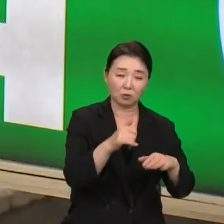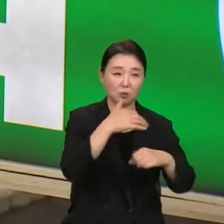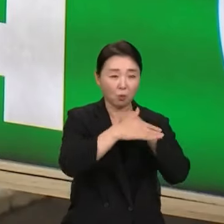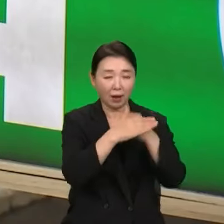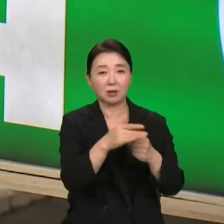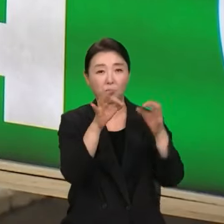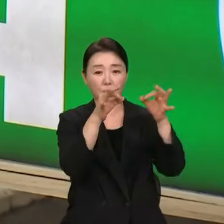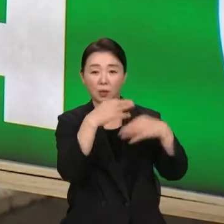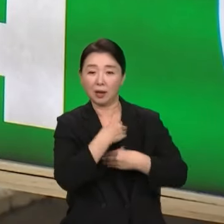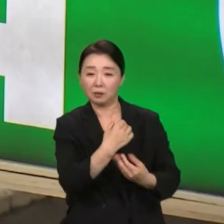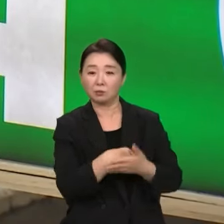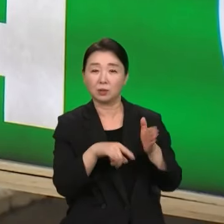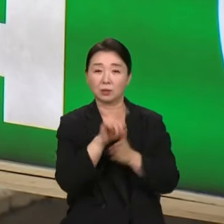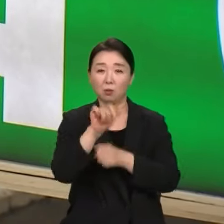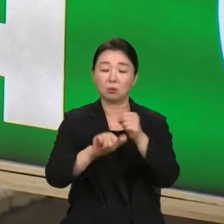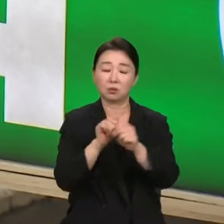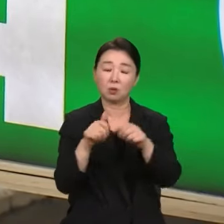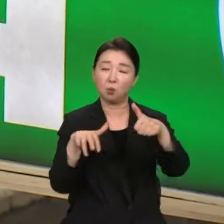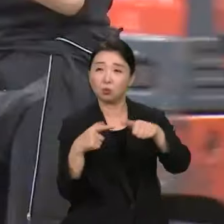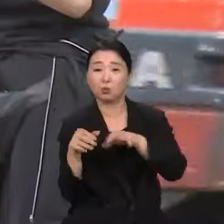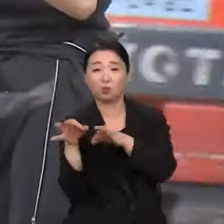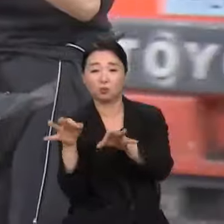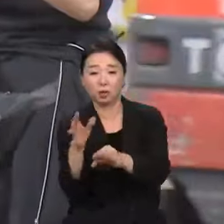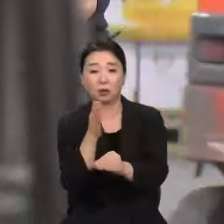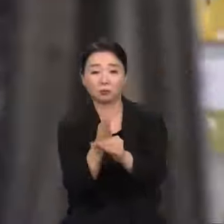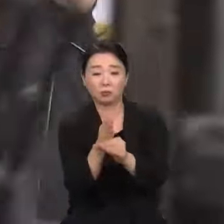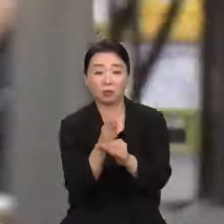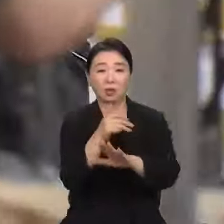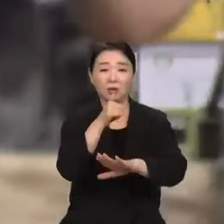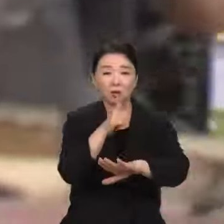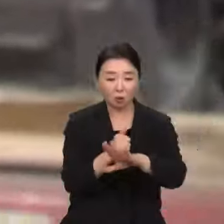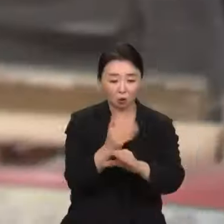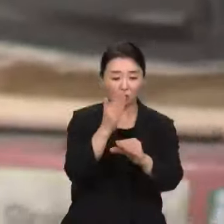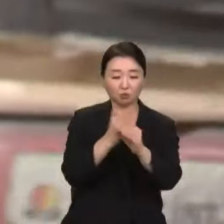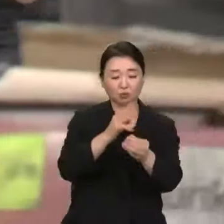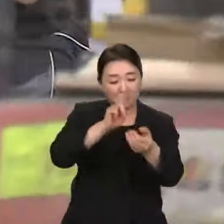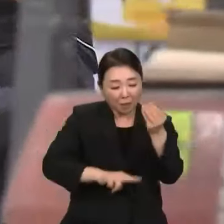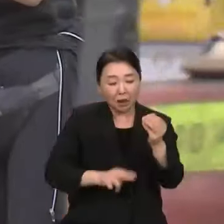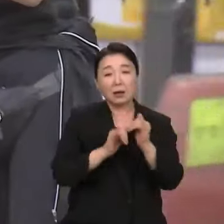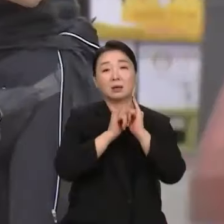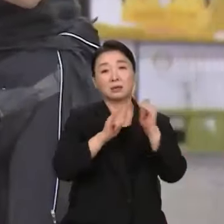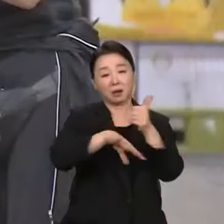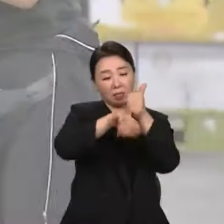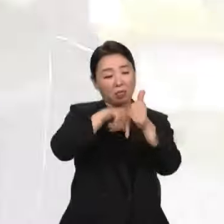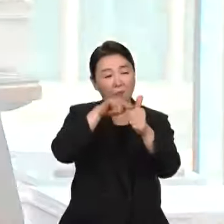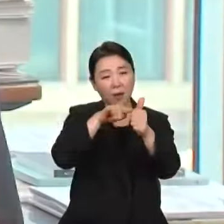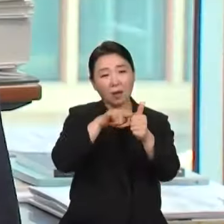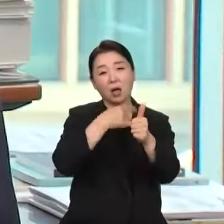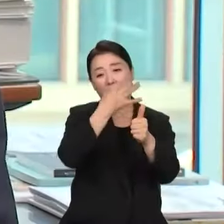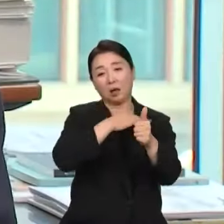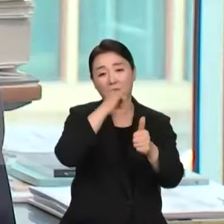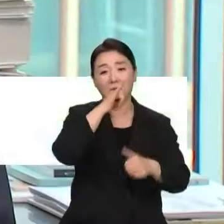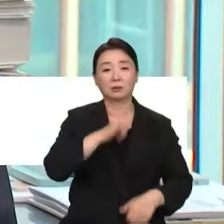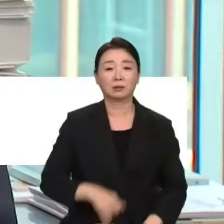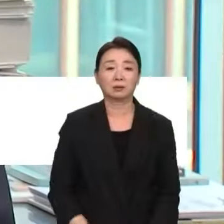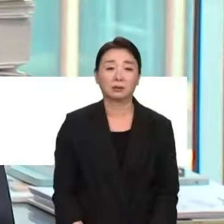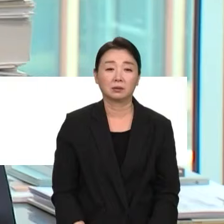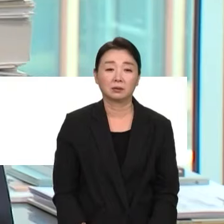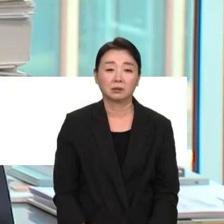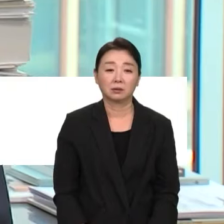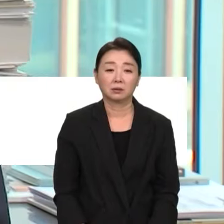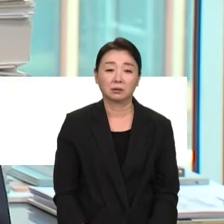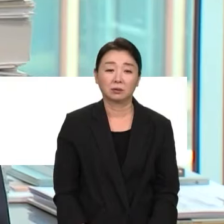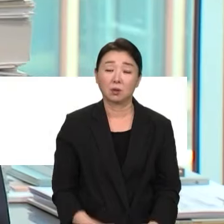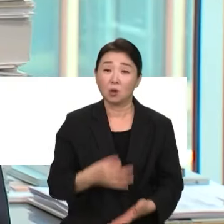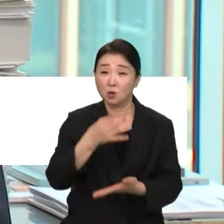새 5조 원이 넘는 예산을 투입했지만 결국 이들만 배불린 꼴이란 지적도 나옵니다. 수익이 1차